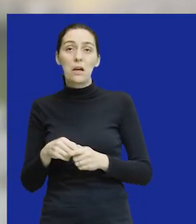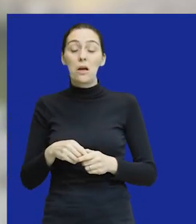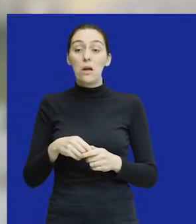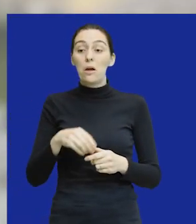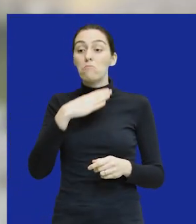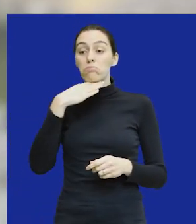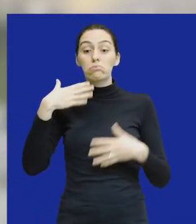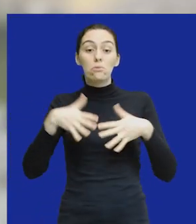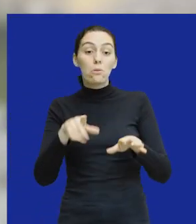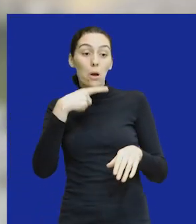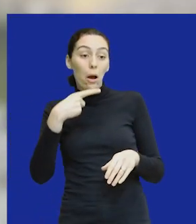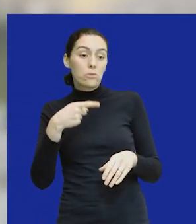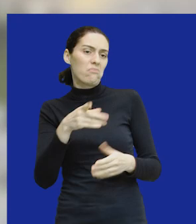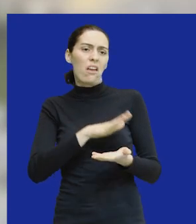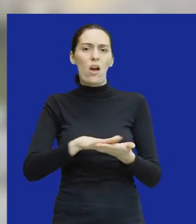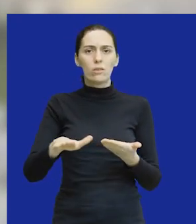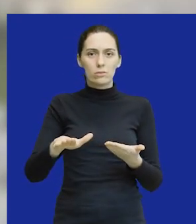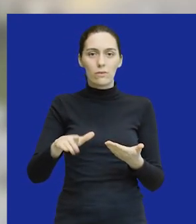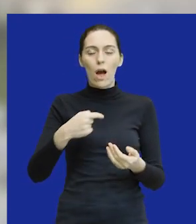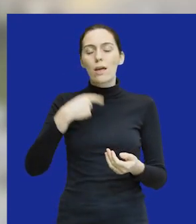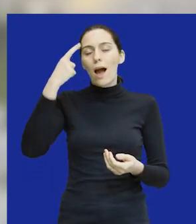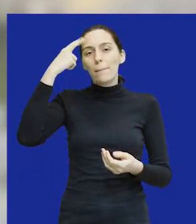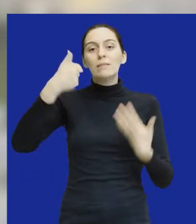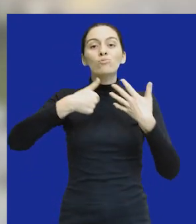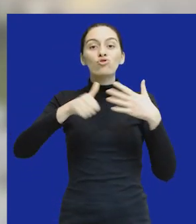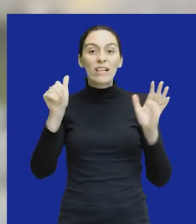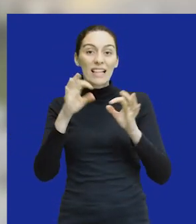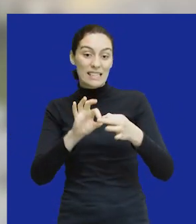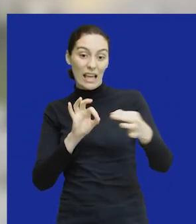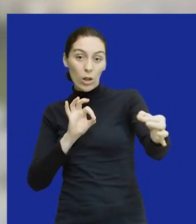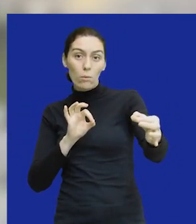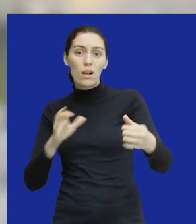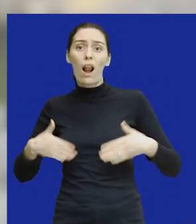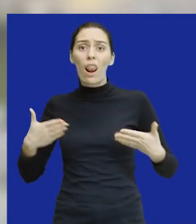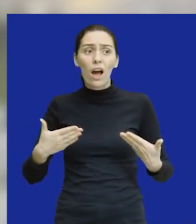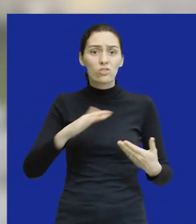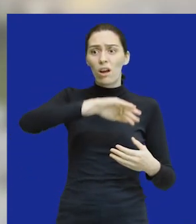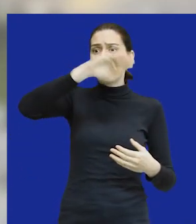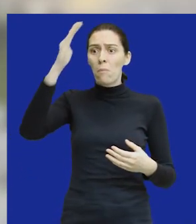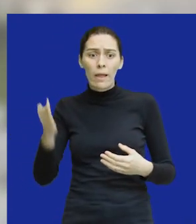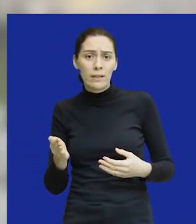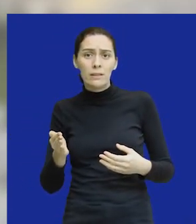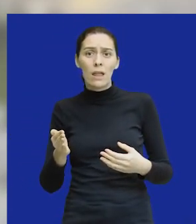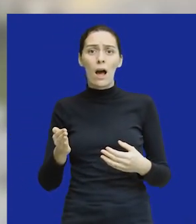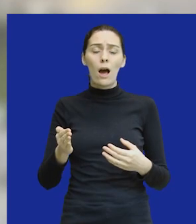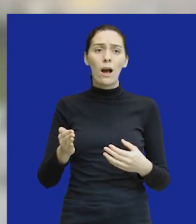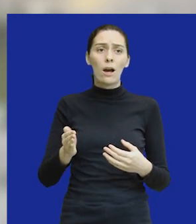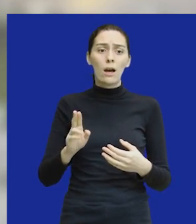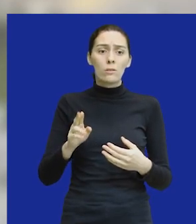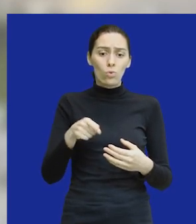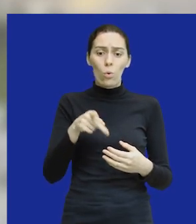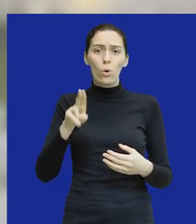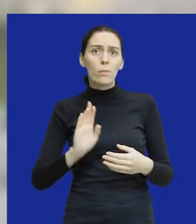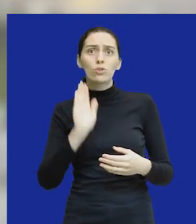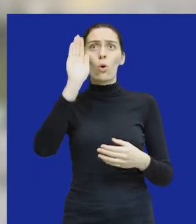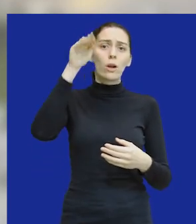jednostavno, međutim, 16 km mislim da je lakše propješačiti u planini, u brdu gdje imaš uzbrdicu, nizbrdicu, neravan teren,